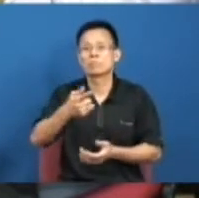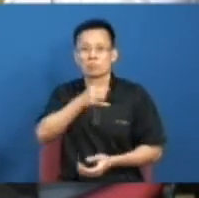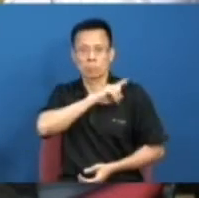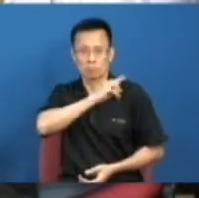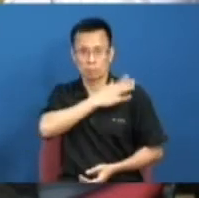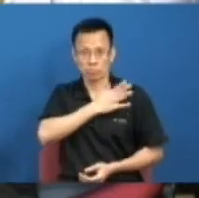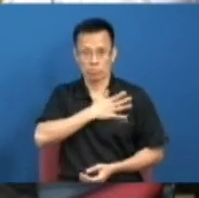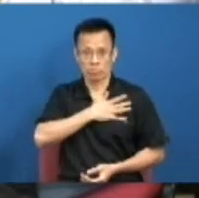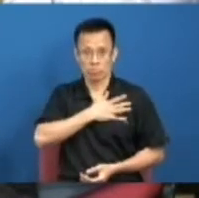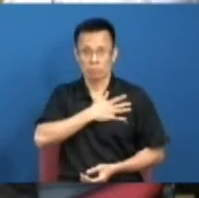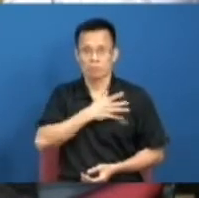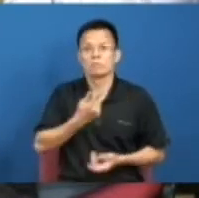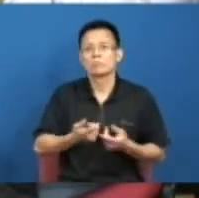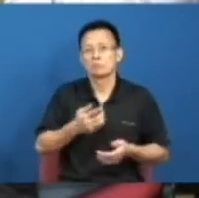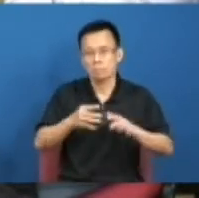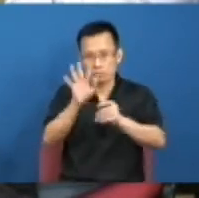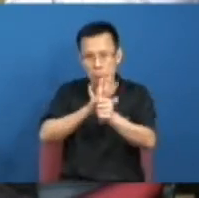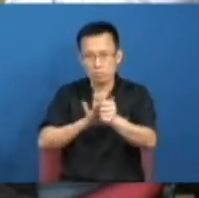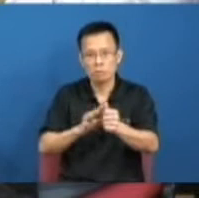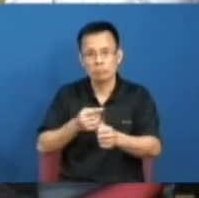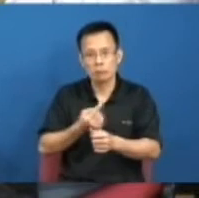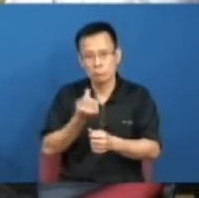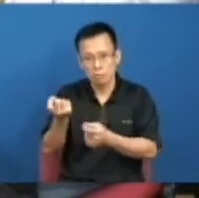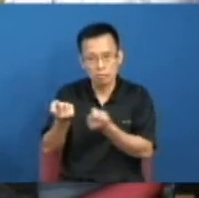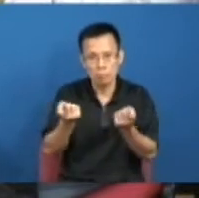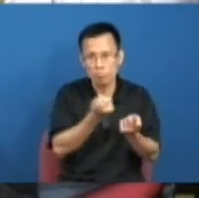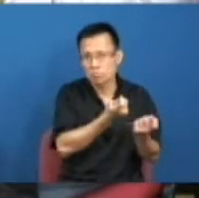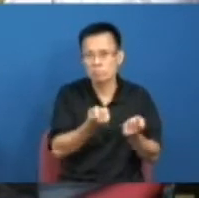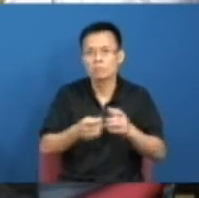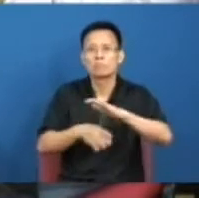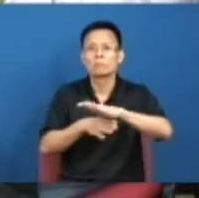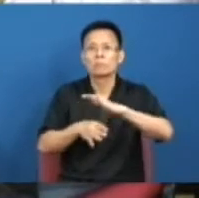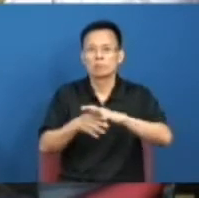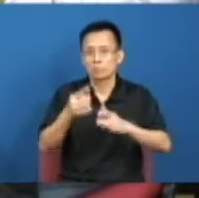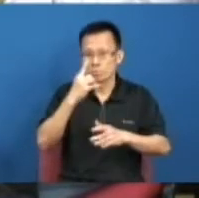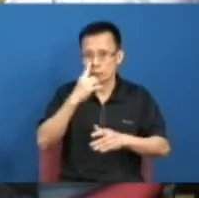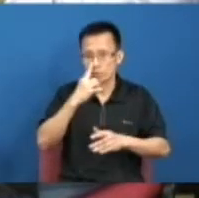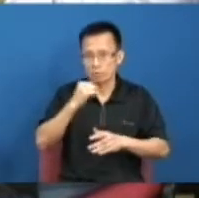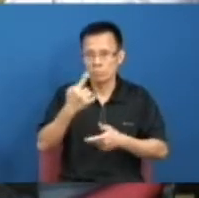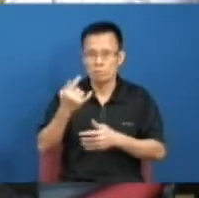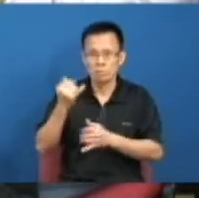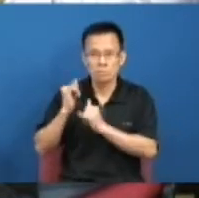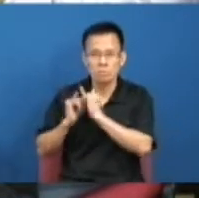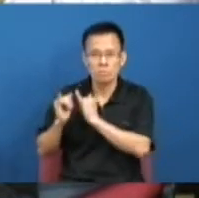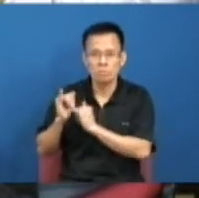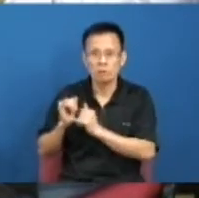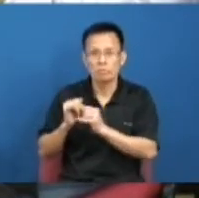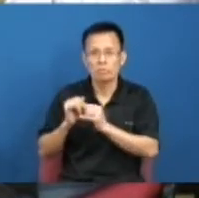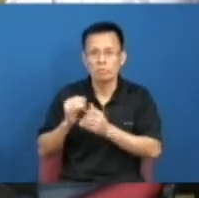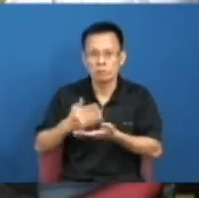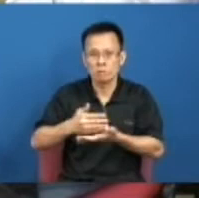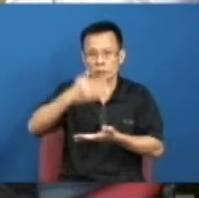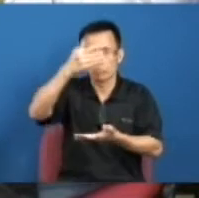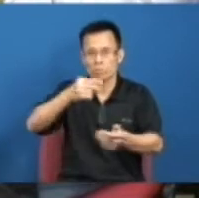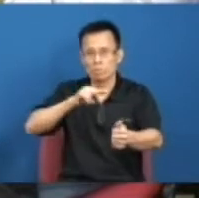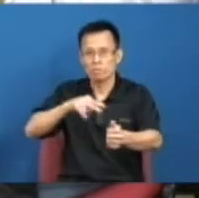近嘅單位。咁呢樣嘢其實我覺得，即係我諗新一代嘅物業管理嘅即係朋友應該都要關注